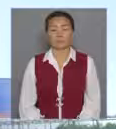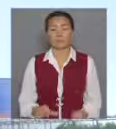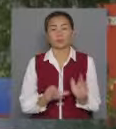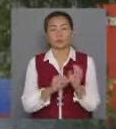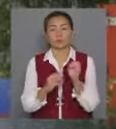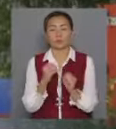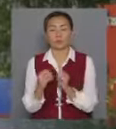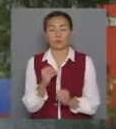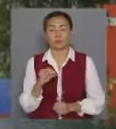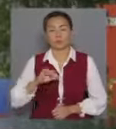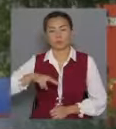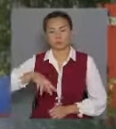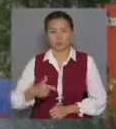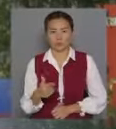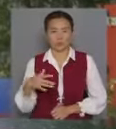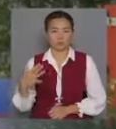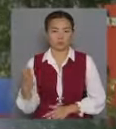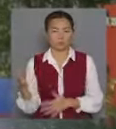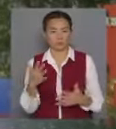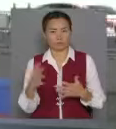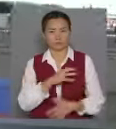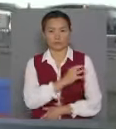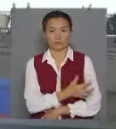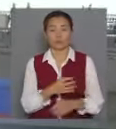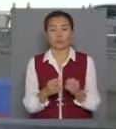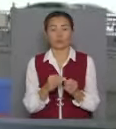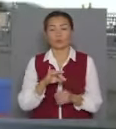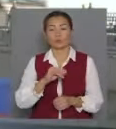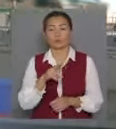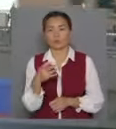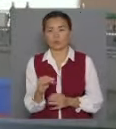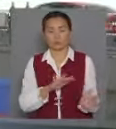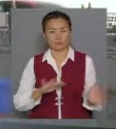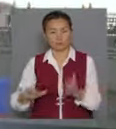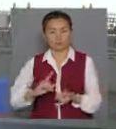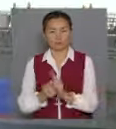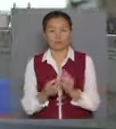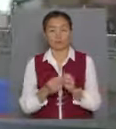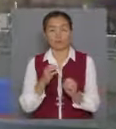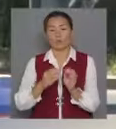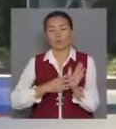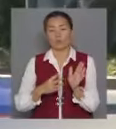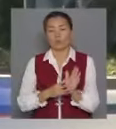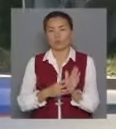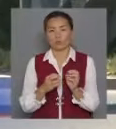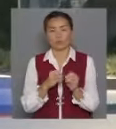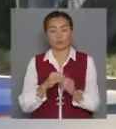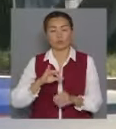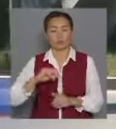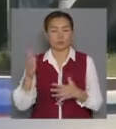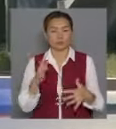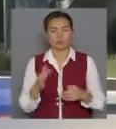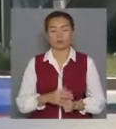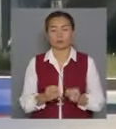6-10 шілде аралығында солтүстік шығыстан соғатын жел оңтүстік шығысқа ауысады. 9-10 шілдеде облыстың оңтүстігінде жел